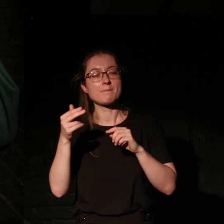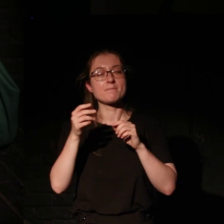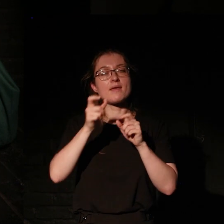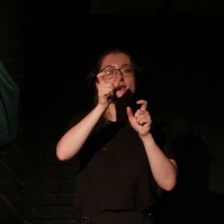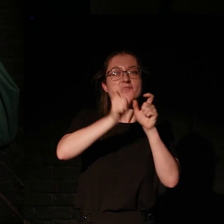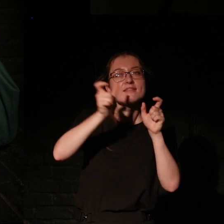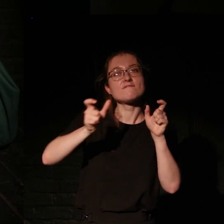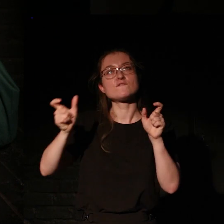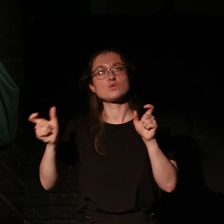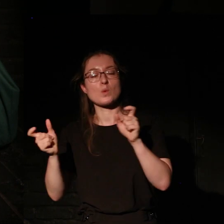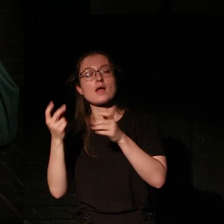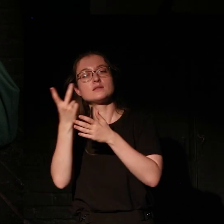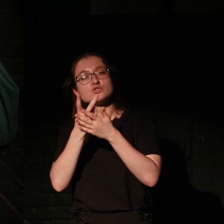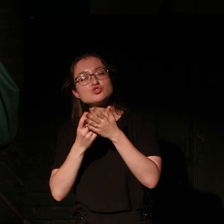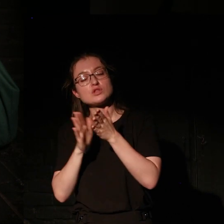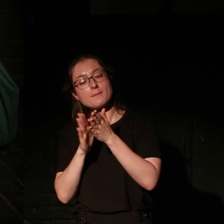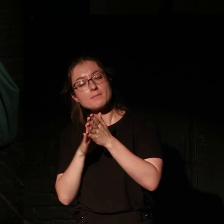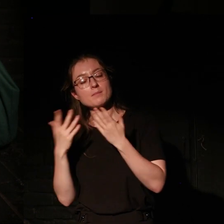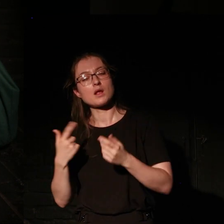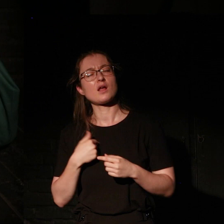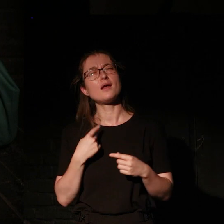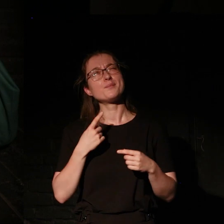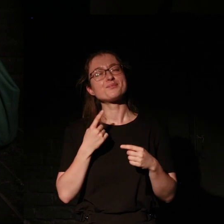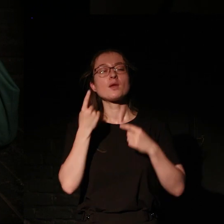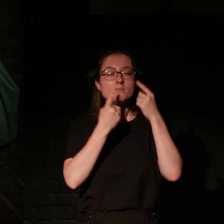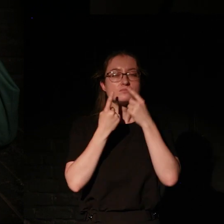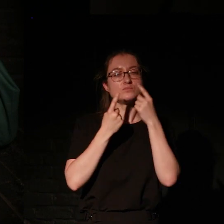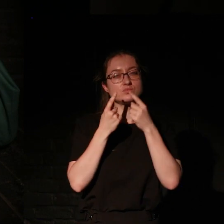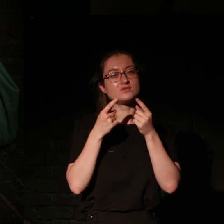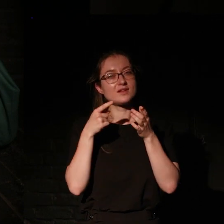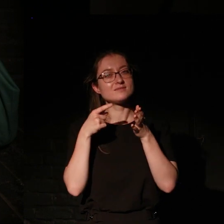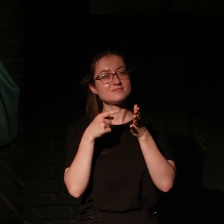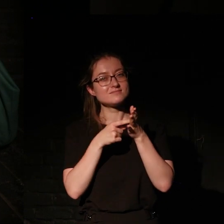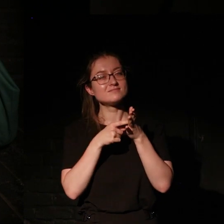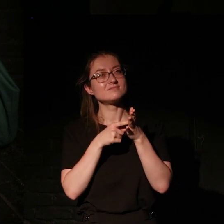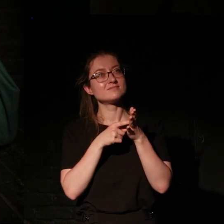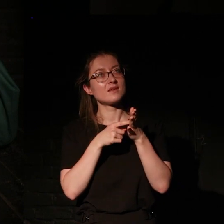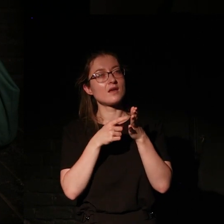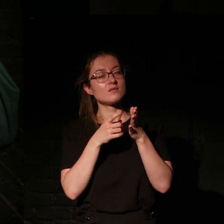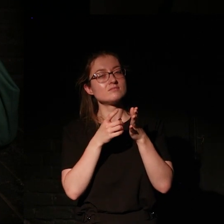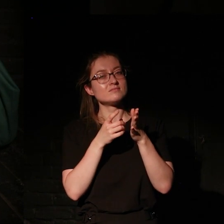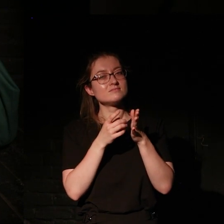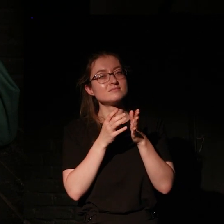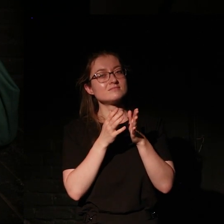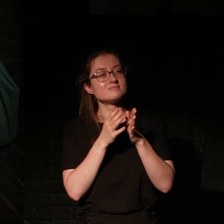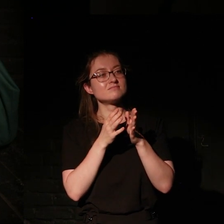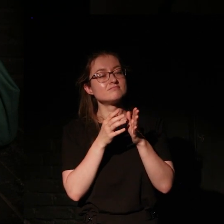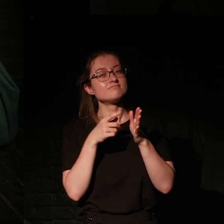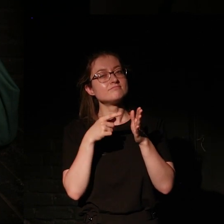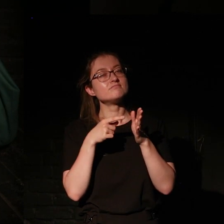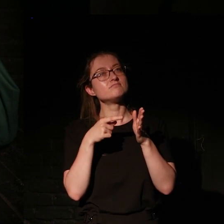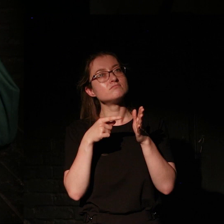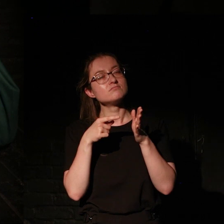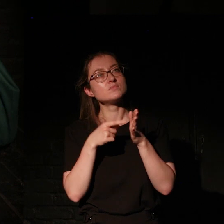ale myślę, że ta lektura stała się możliwa stosunkowo późno